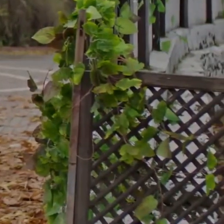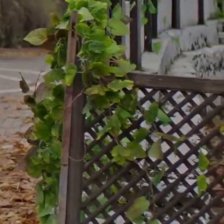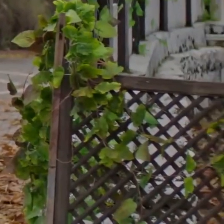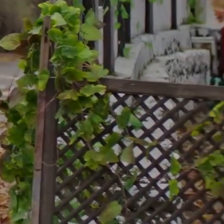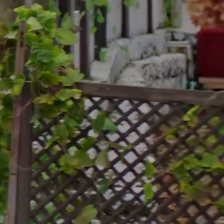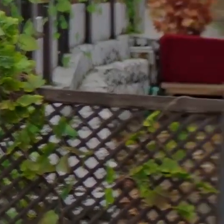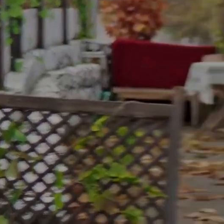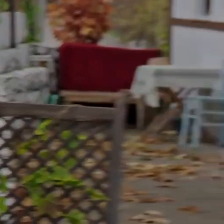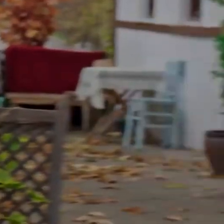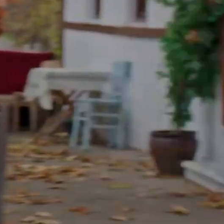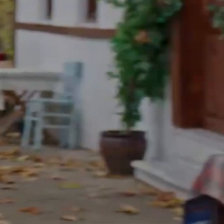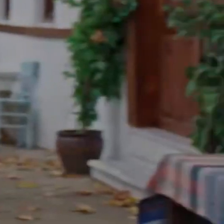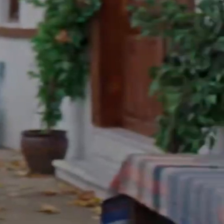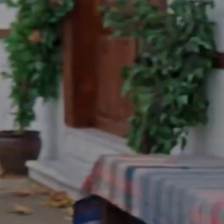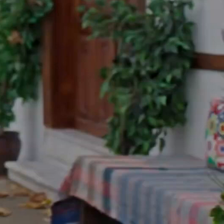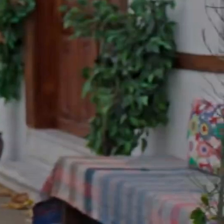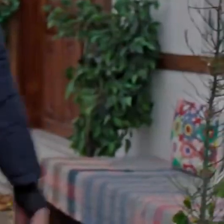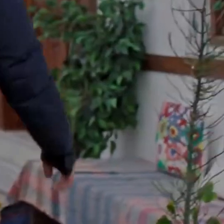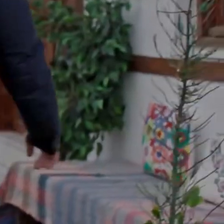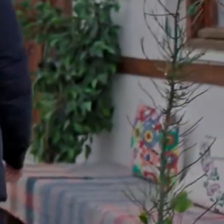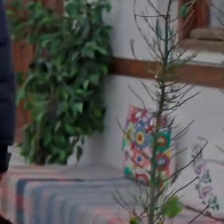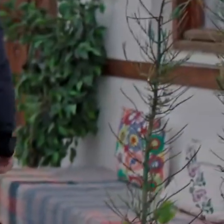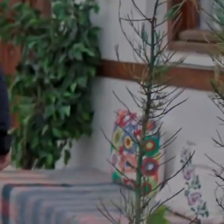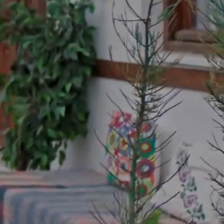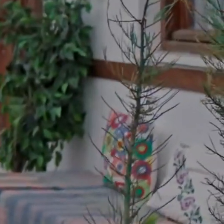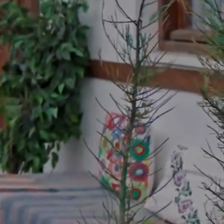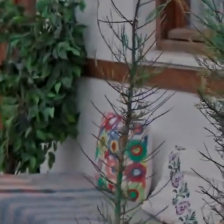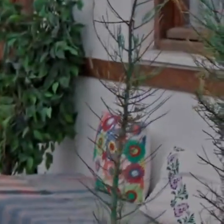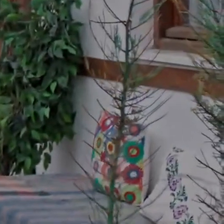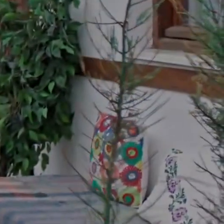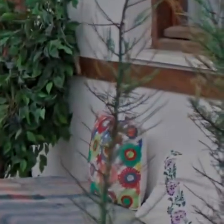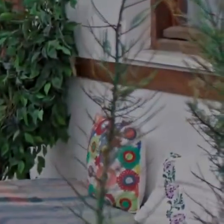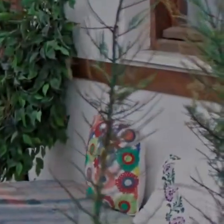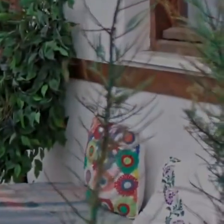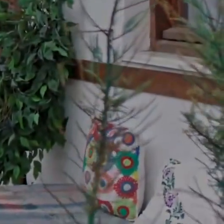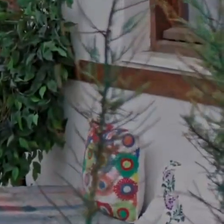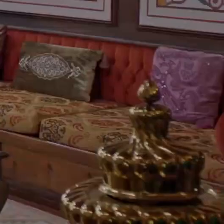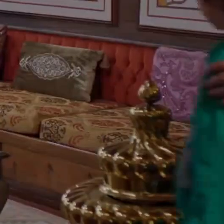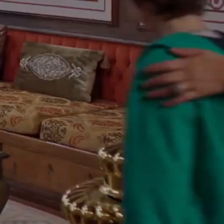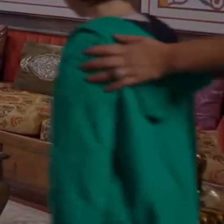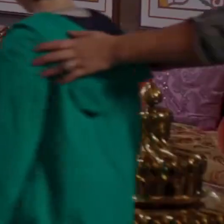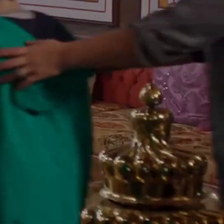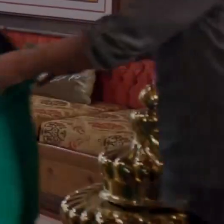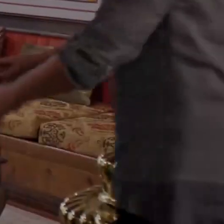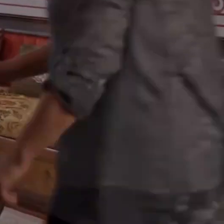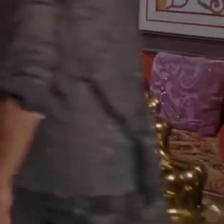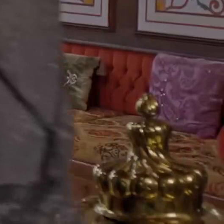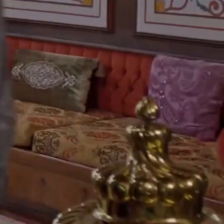Eve yürüyor. Lacivert şişme montunun önü açık. Kır saçları kısa kesilmiş, gözleri renkli. Yapılı uzun boylu bir